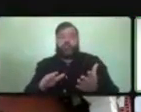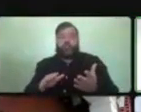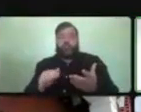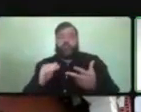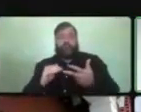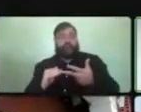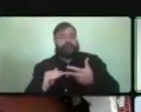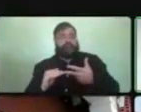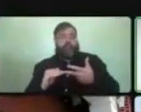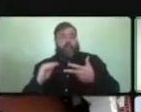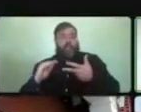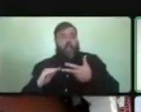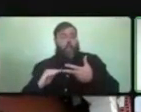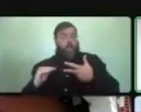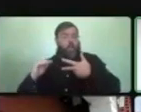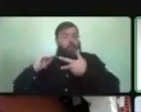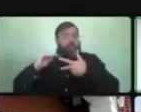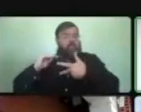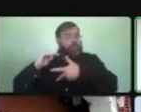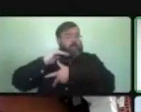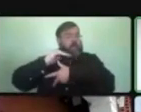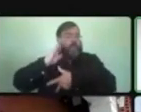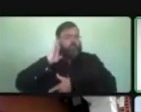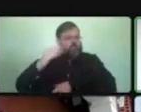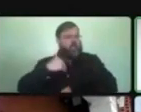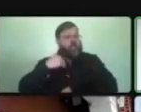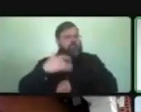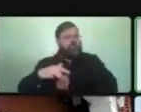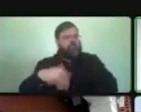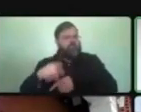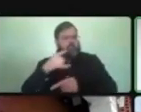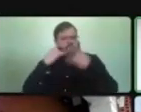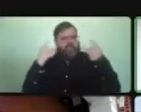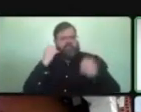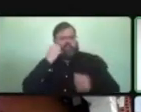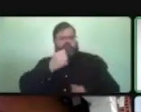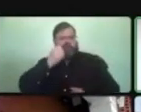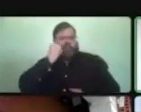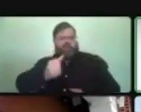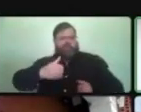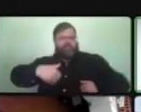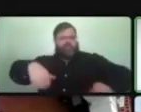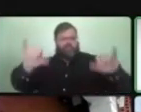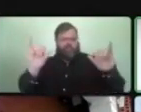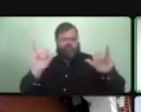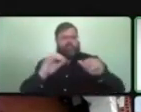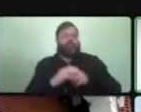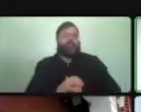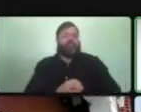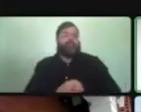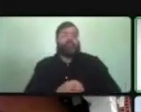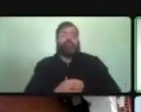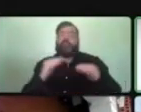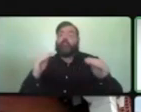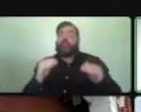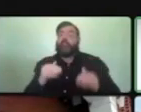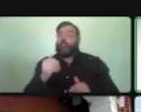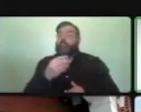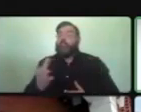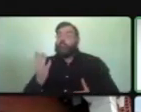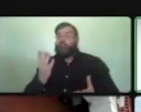kila mwanafunzi, haijalishi kiwango cha maambukizi, lakini zitakuwa tayari kwa mwanafunzi ambaye